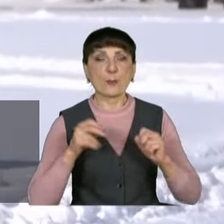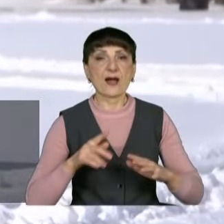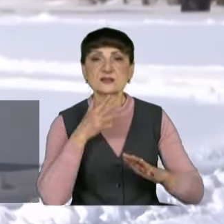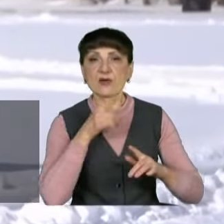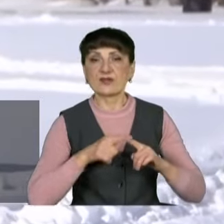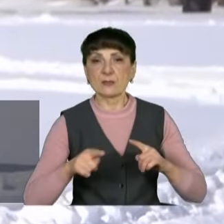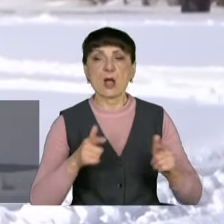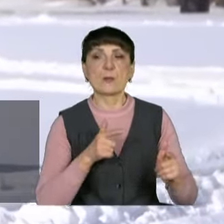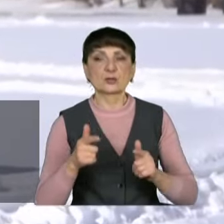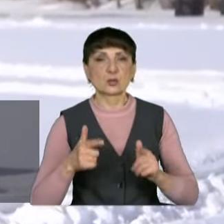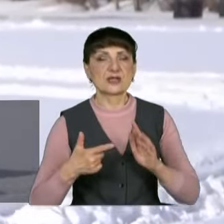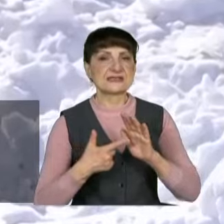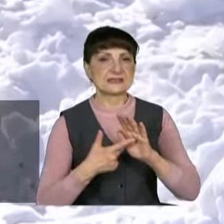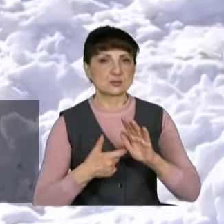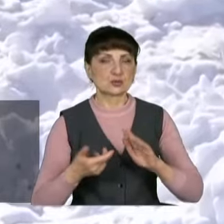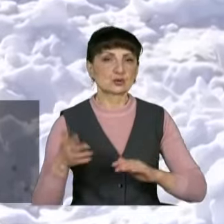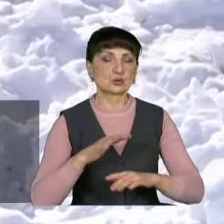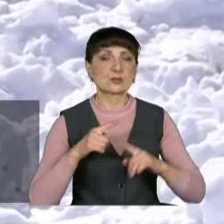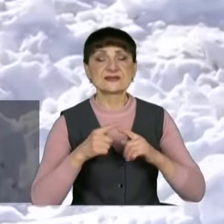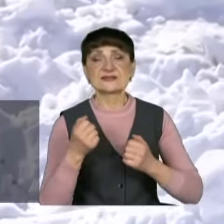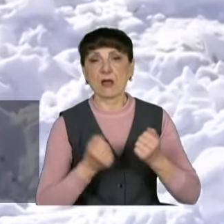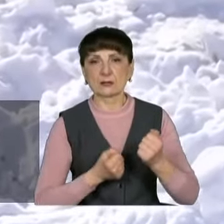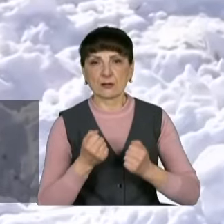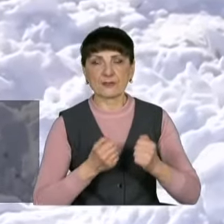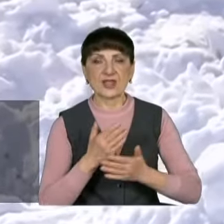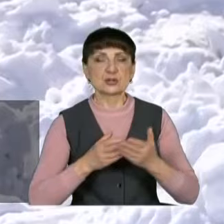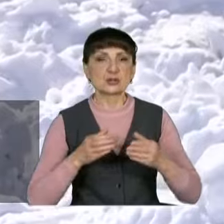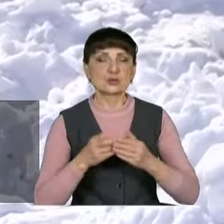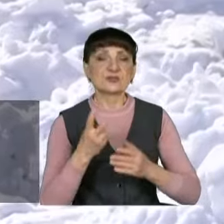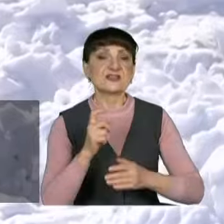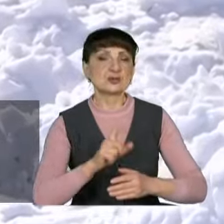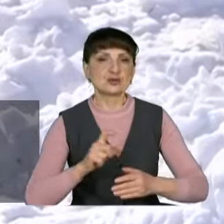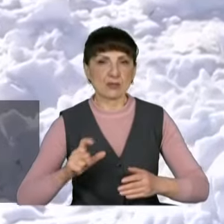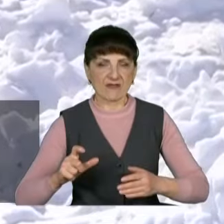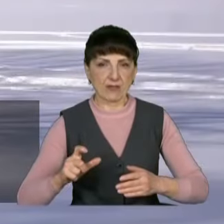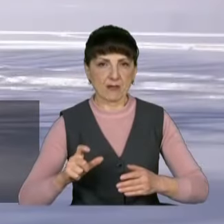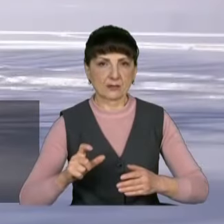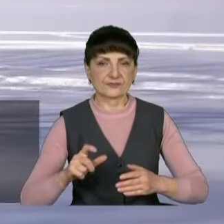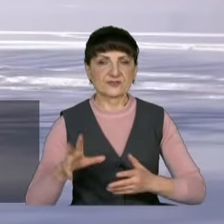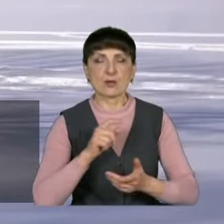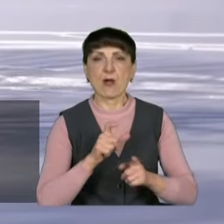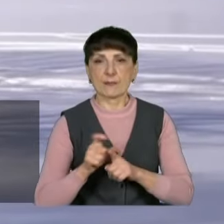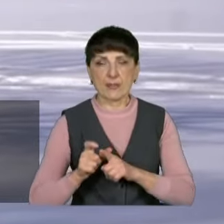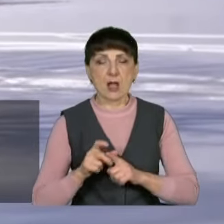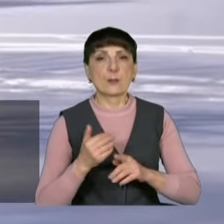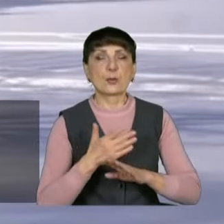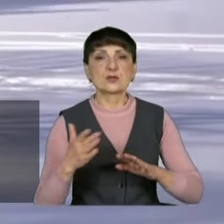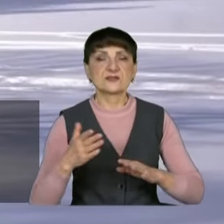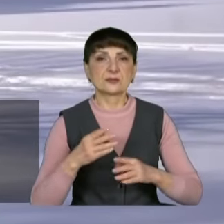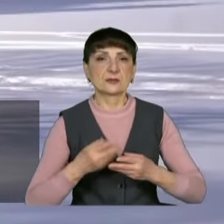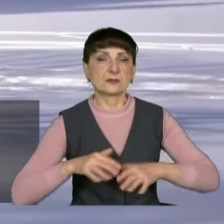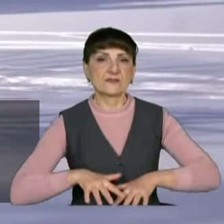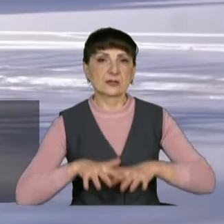здесь подготовили около 700 единиц техники. На службе свыше 200 человек личного состава. В целом же на противопаводковые работы из бюджета выделено порядка